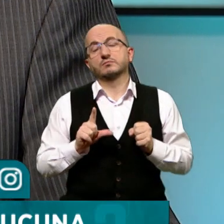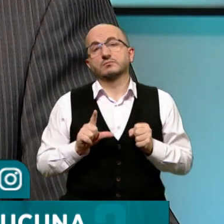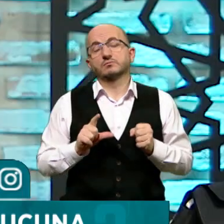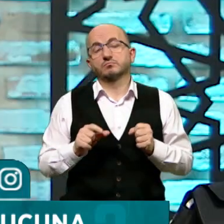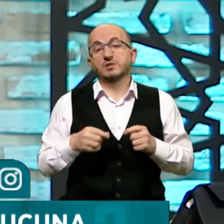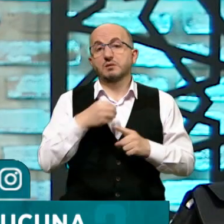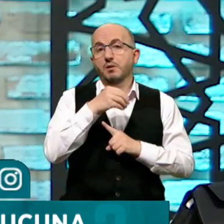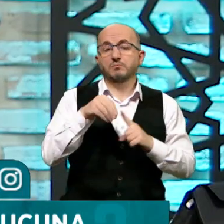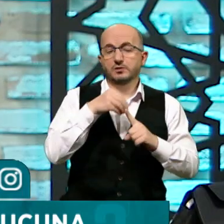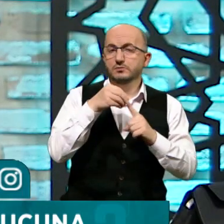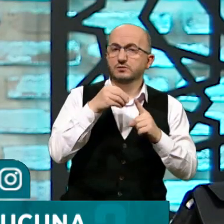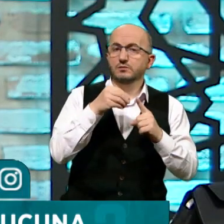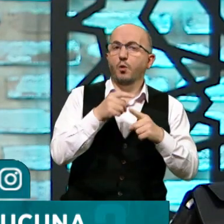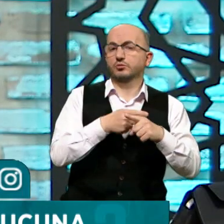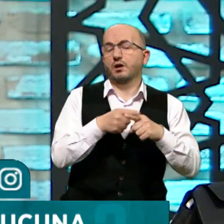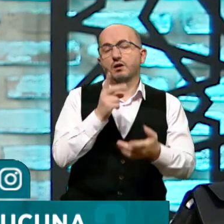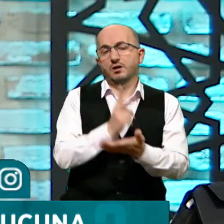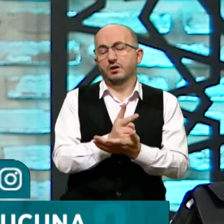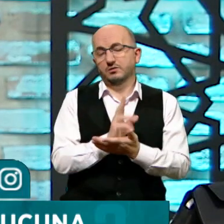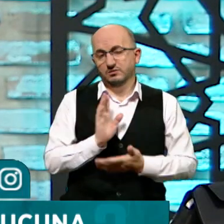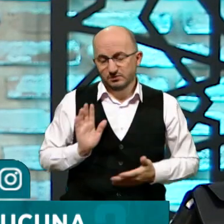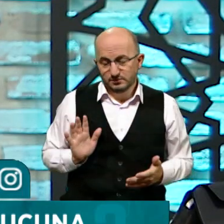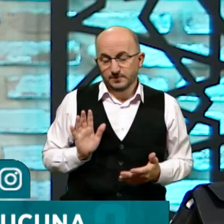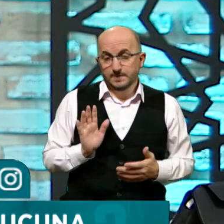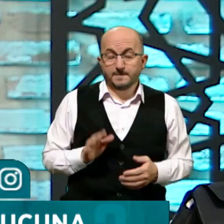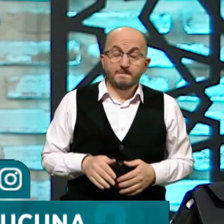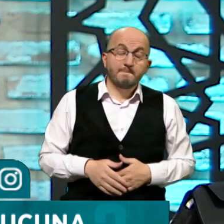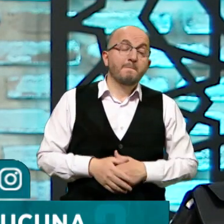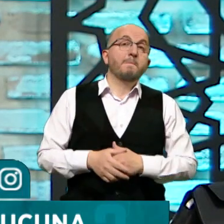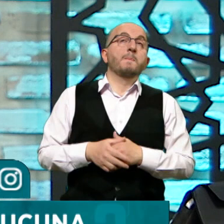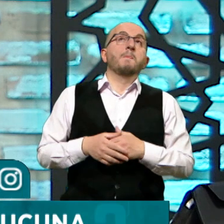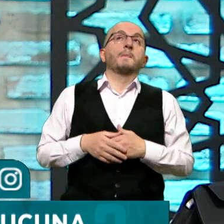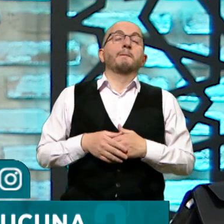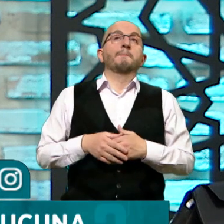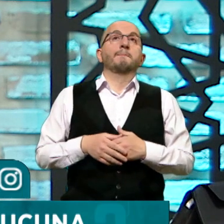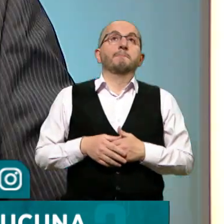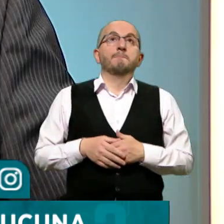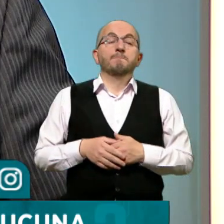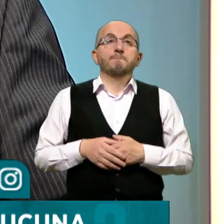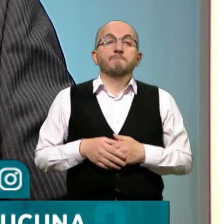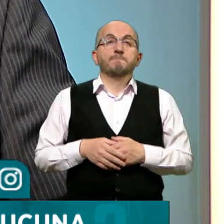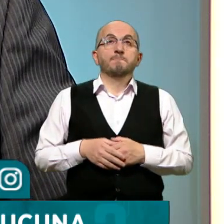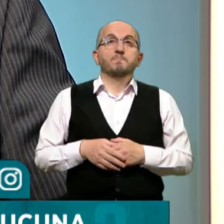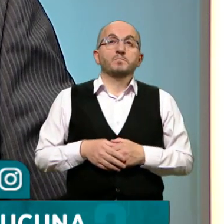sevindi de böyledir ara veremez bu peki diyelim ki